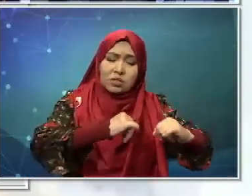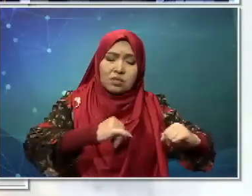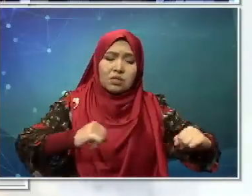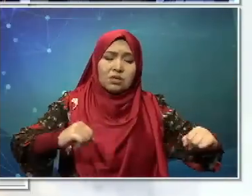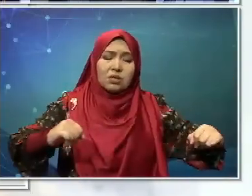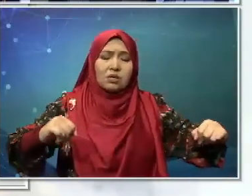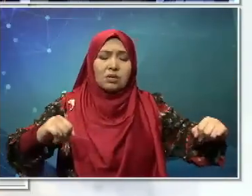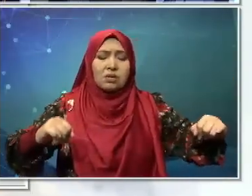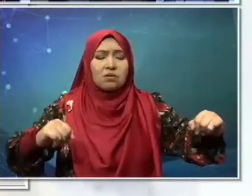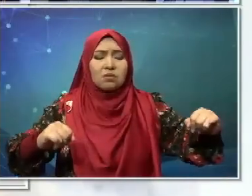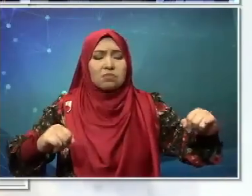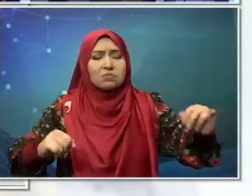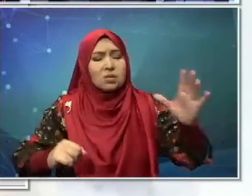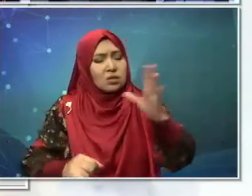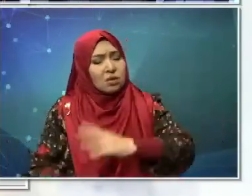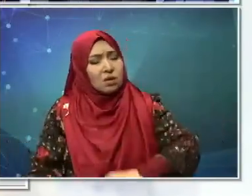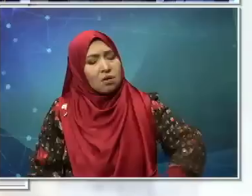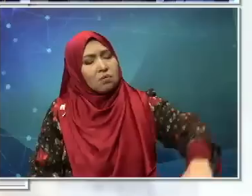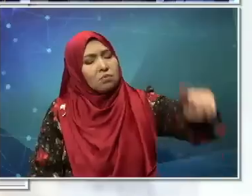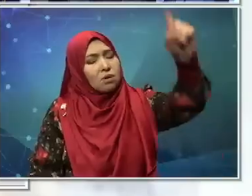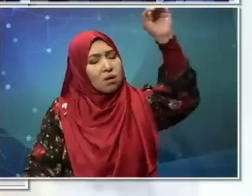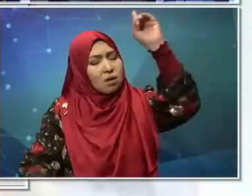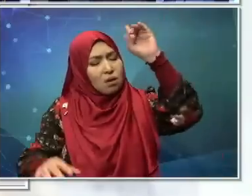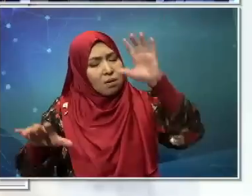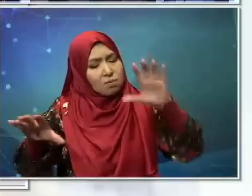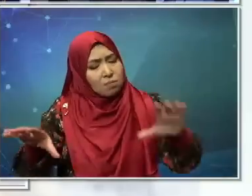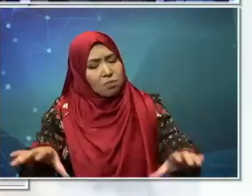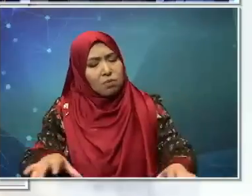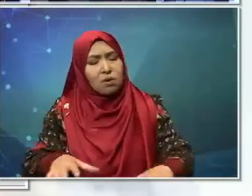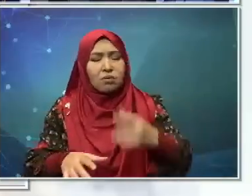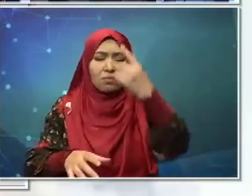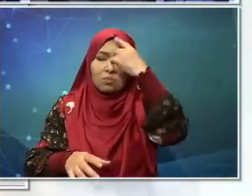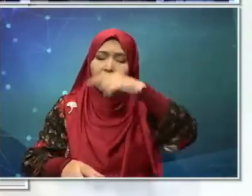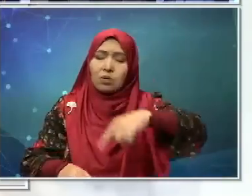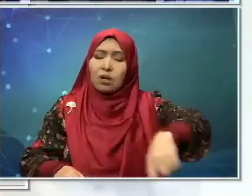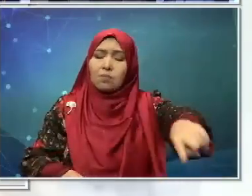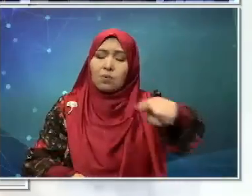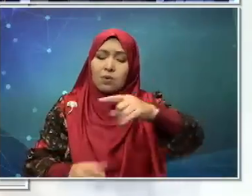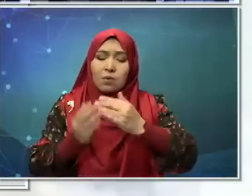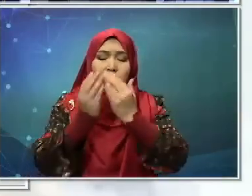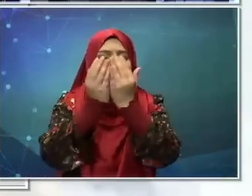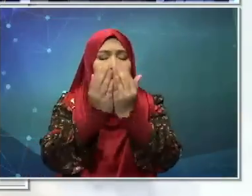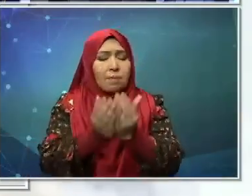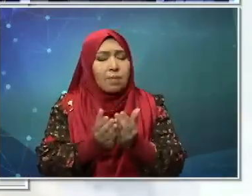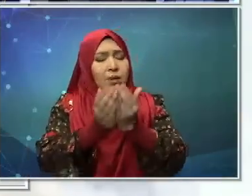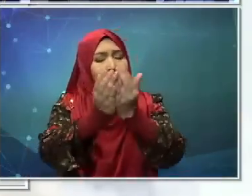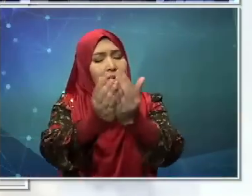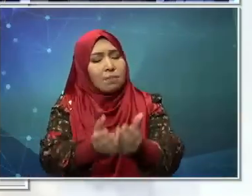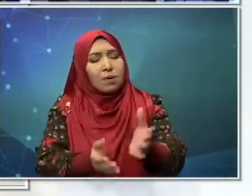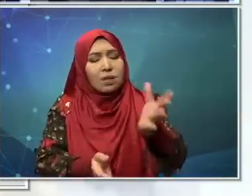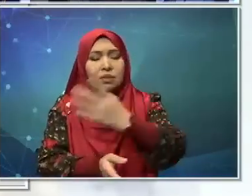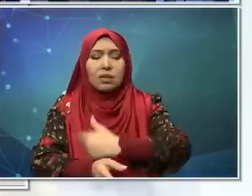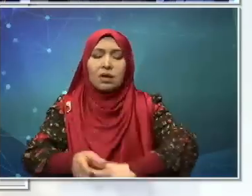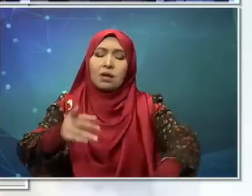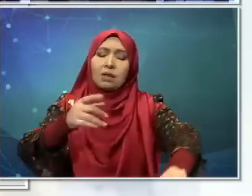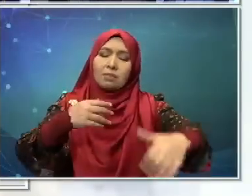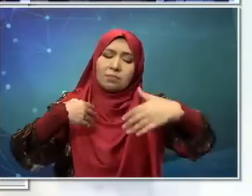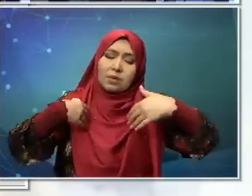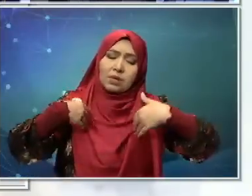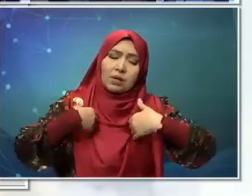waja'alnakum Minal full hwal annainin atau